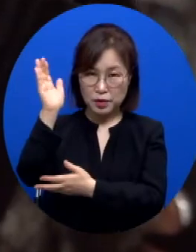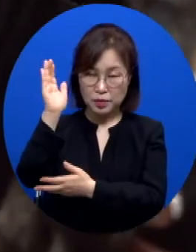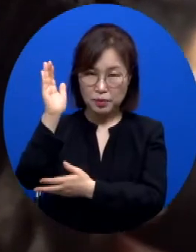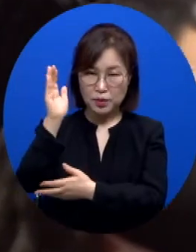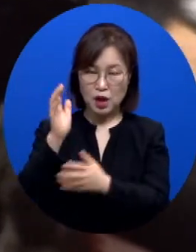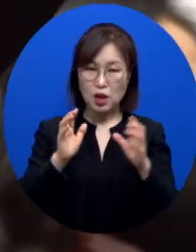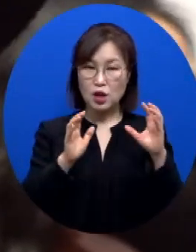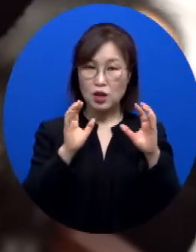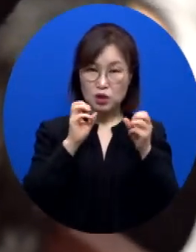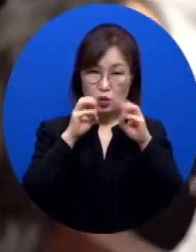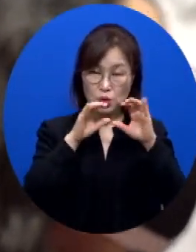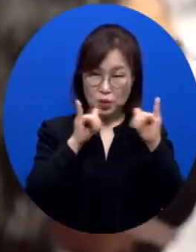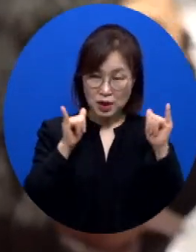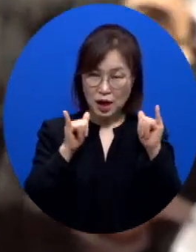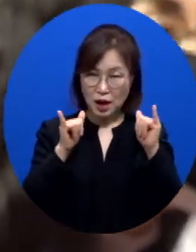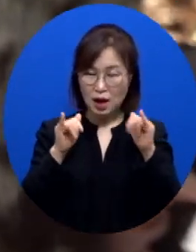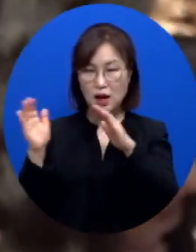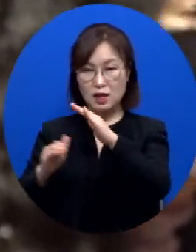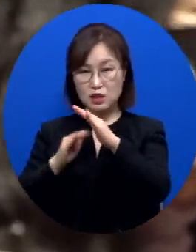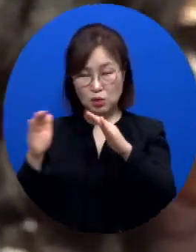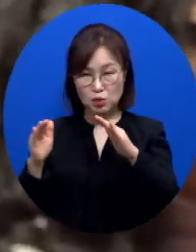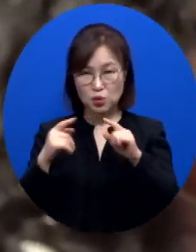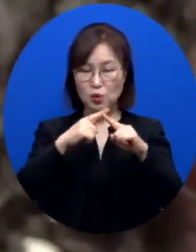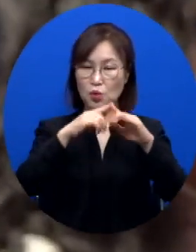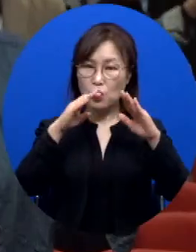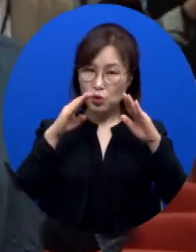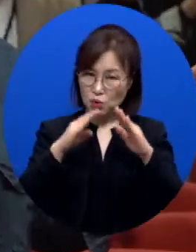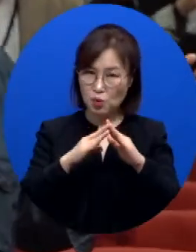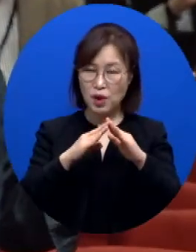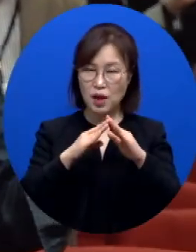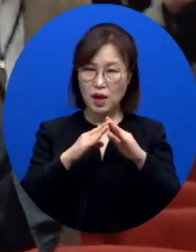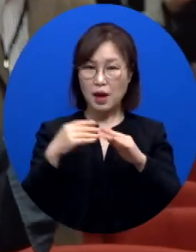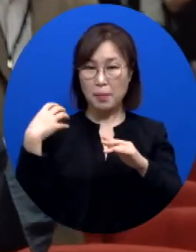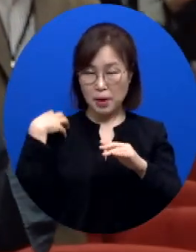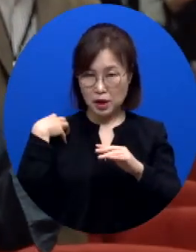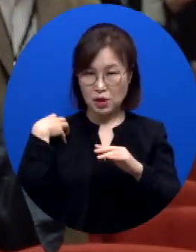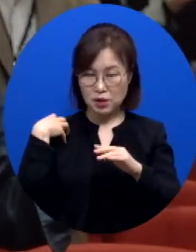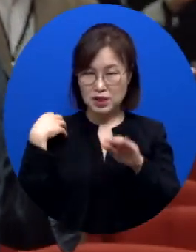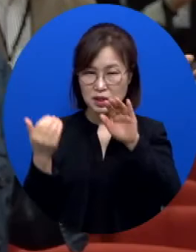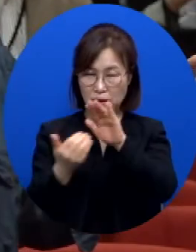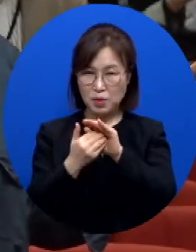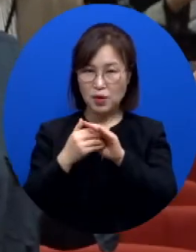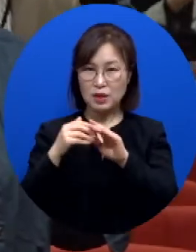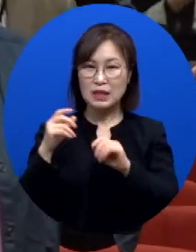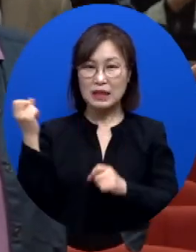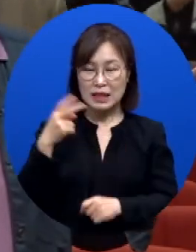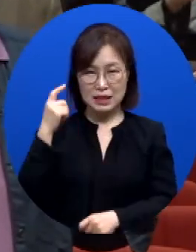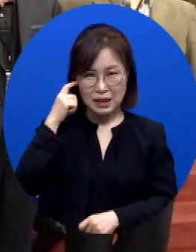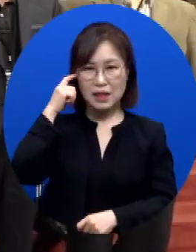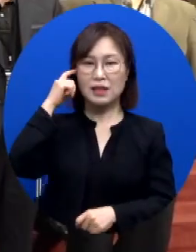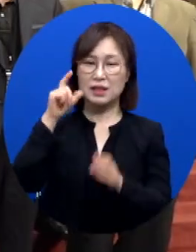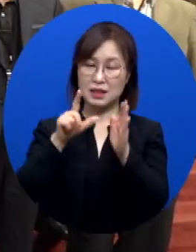선교사와 평신도, 그리고 교회에 주어진 선교적 역할을 다시 한번 되새기는